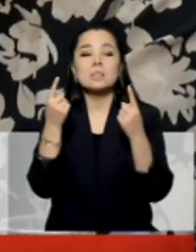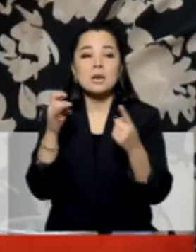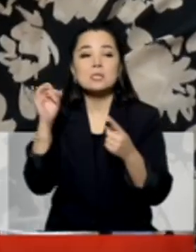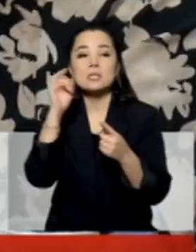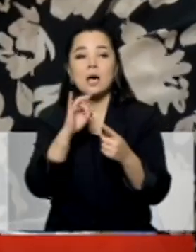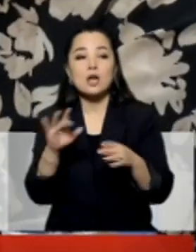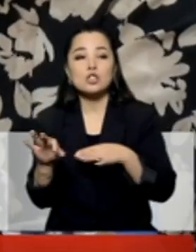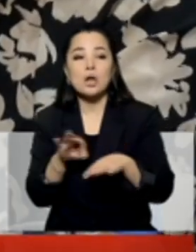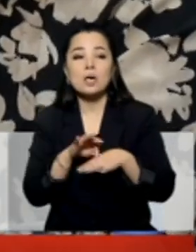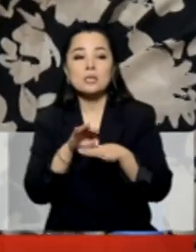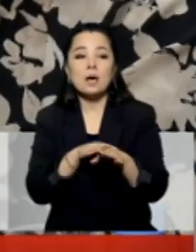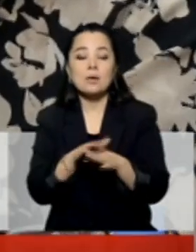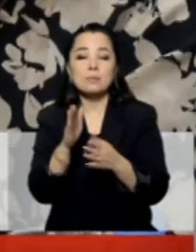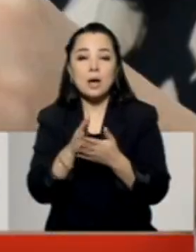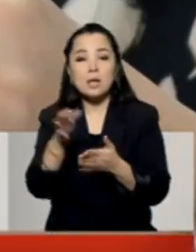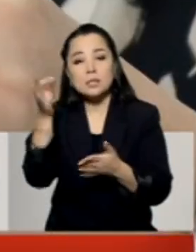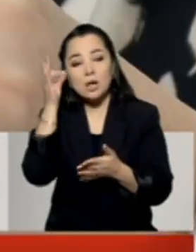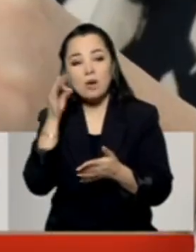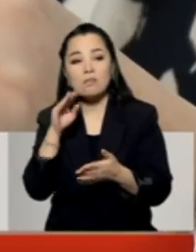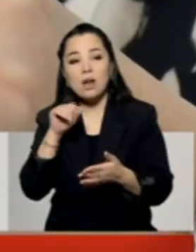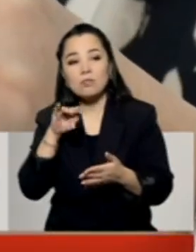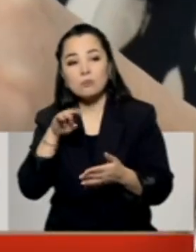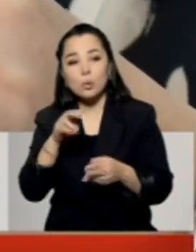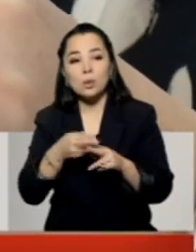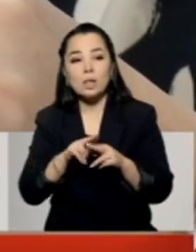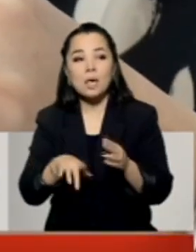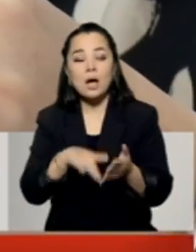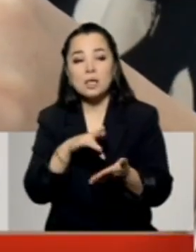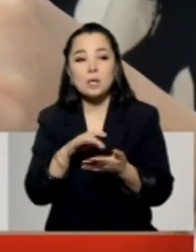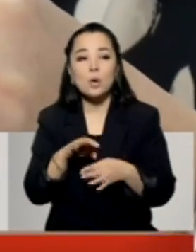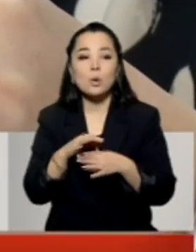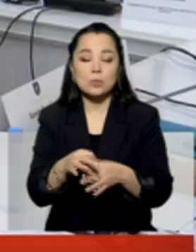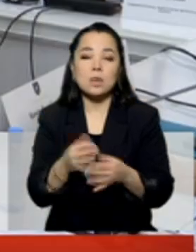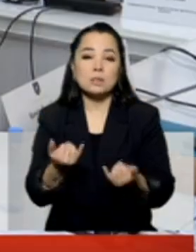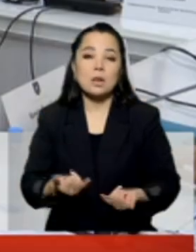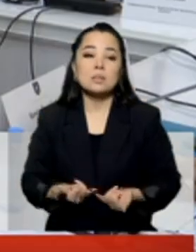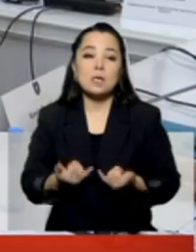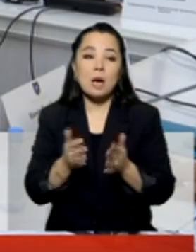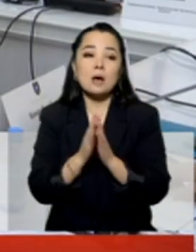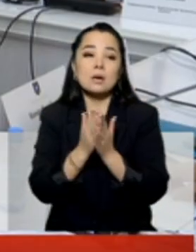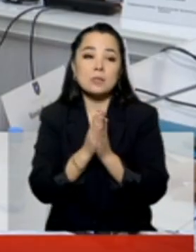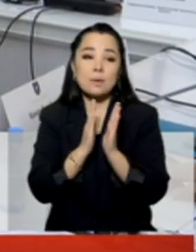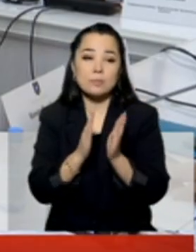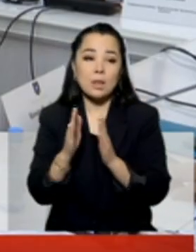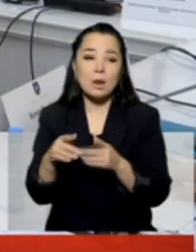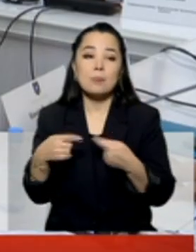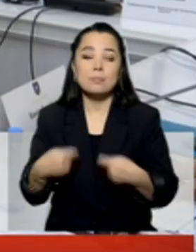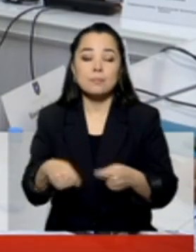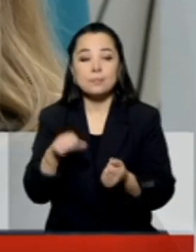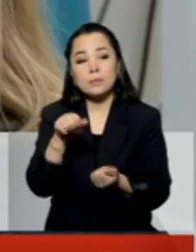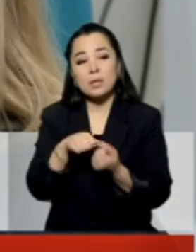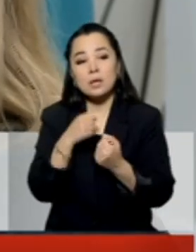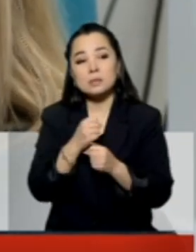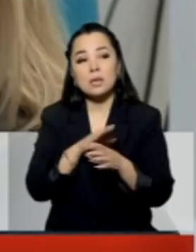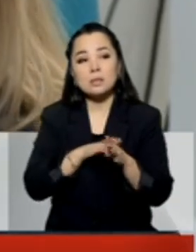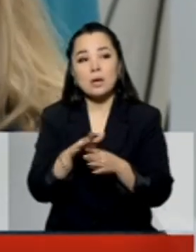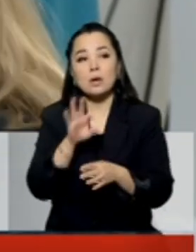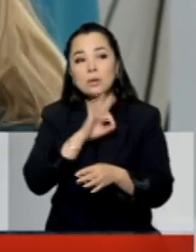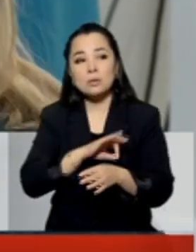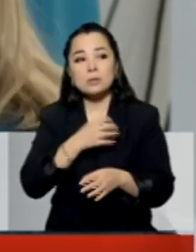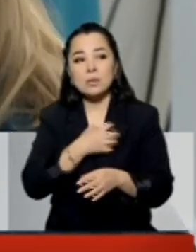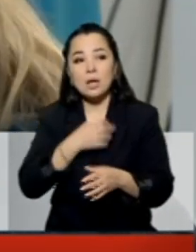тарихи шаралардың бірі. Германияның Франкфурт қаласында өтетін жәрменке кітаптармен баспа нарығы үшін маңызды алаңға айналған.